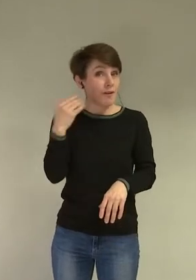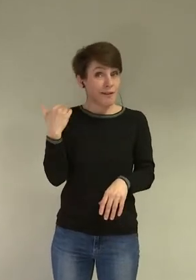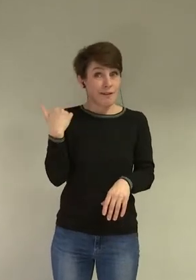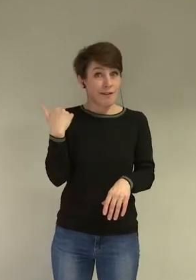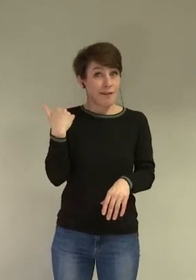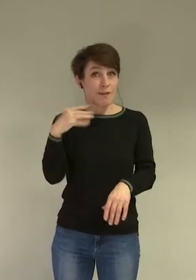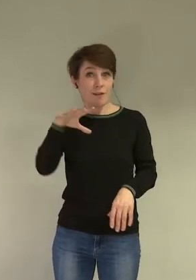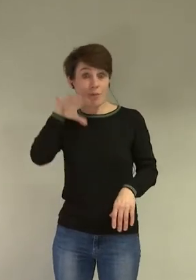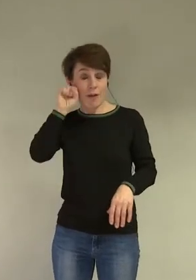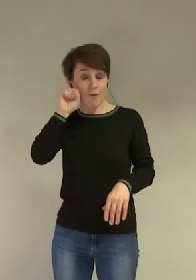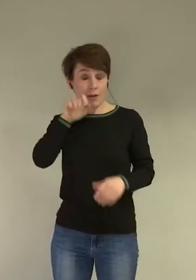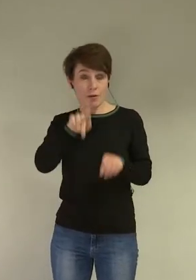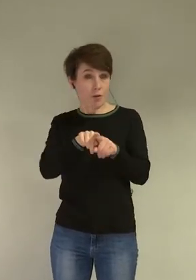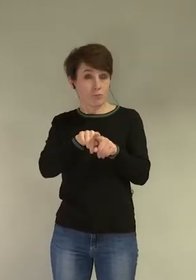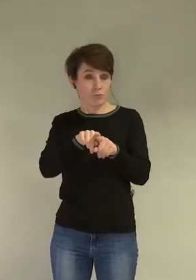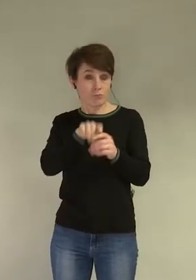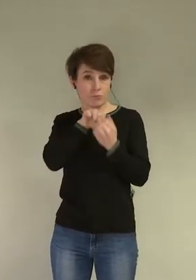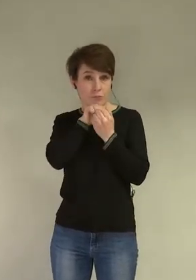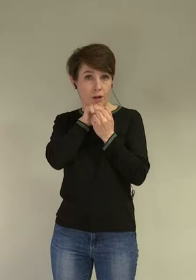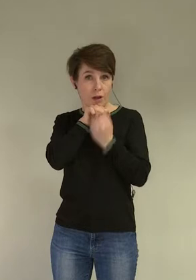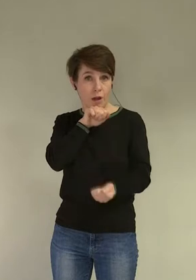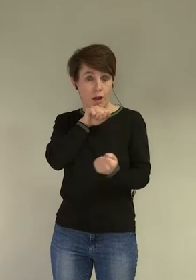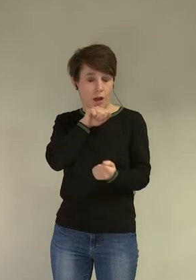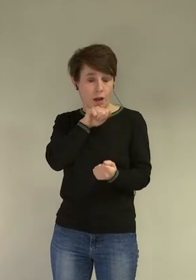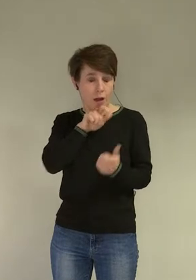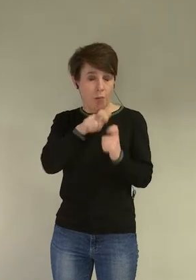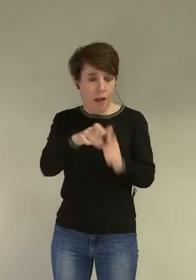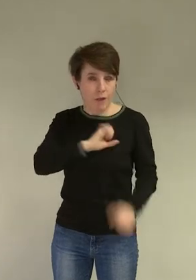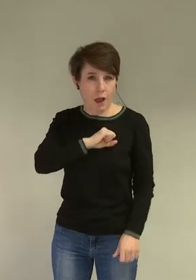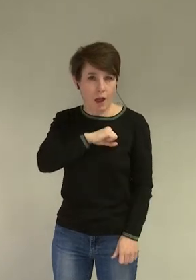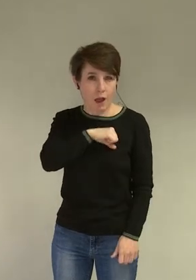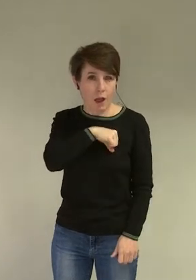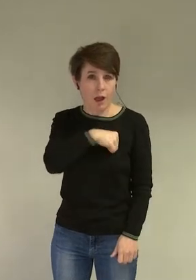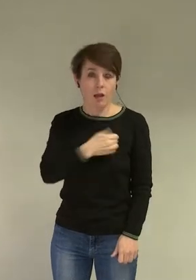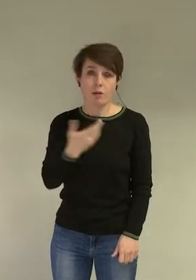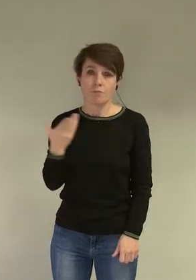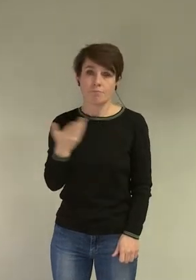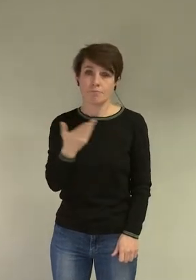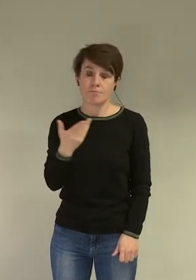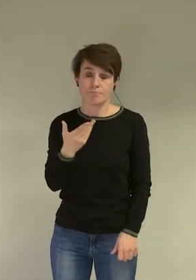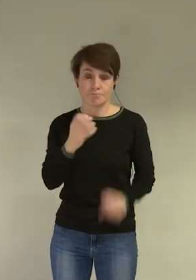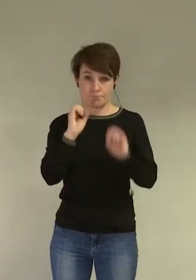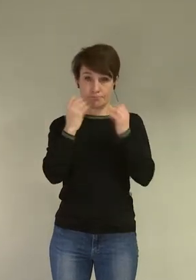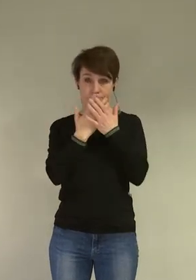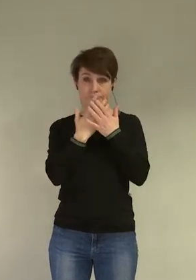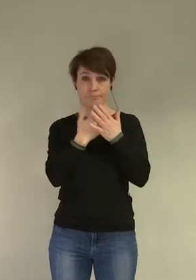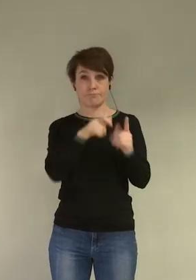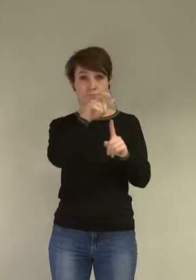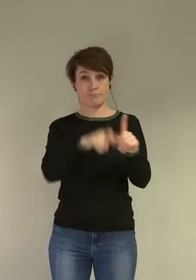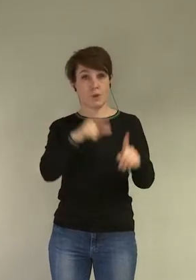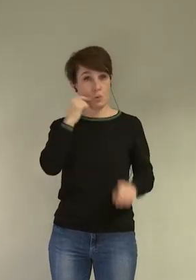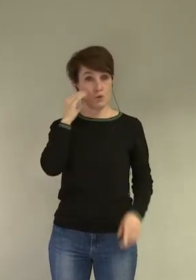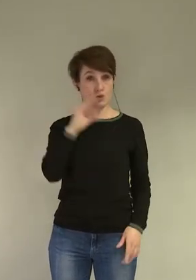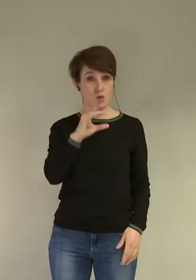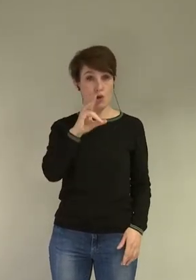une stupeur aussitôt suivi d'une immense tristesse de la disparation brutal de questions chaudes rue